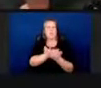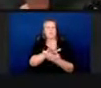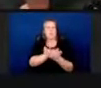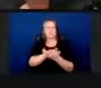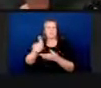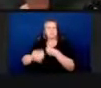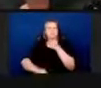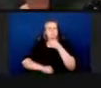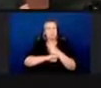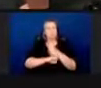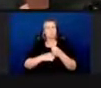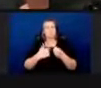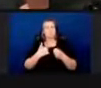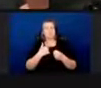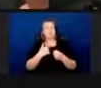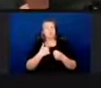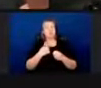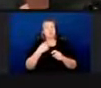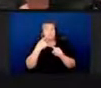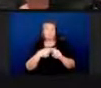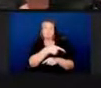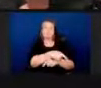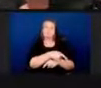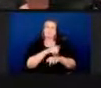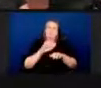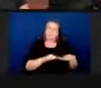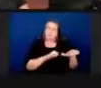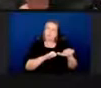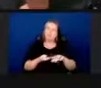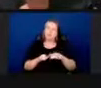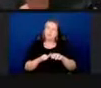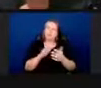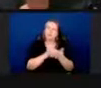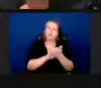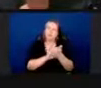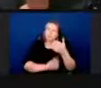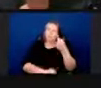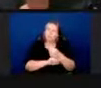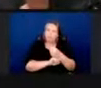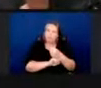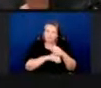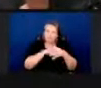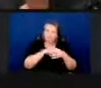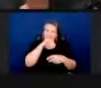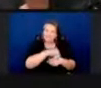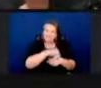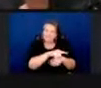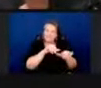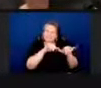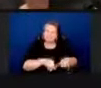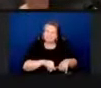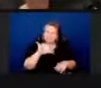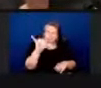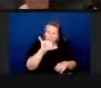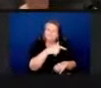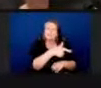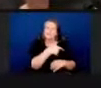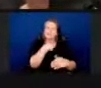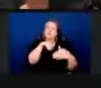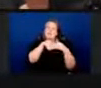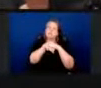Na pia tunahakikisha kuwa kuna mkuu wa timu ambaye anawapa usaidizi